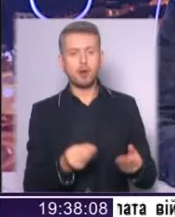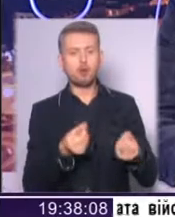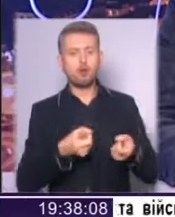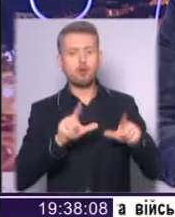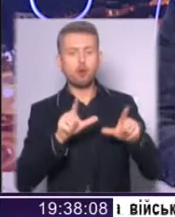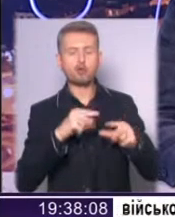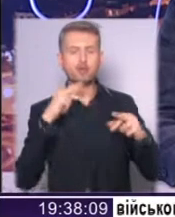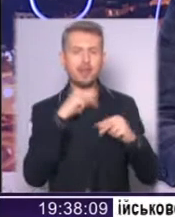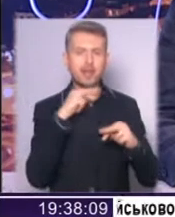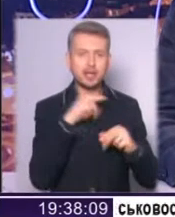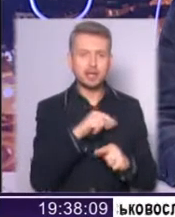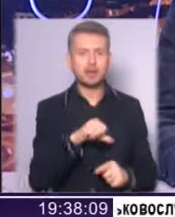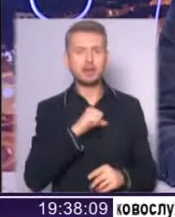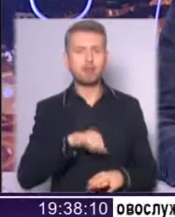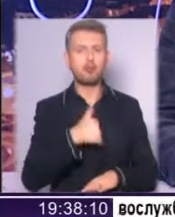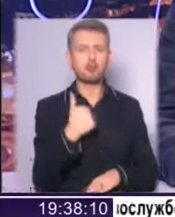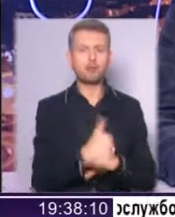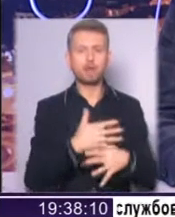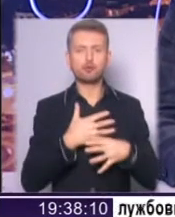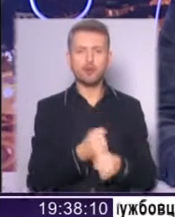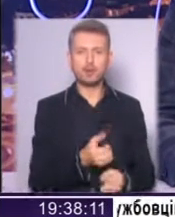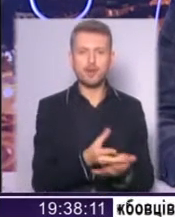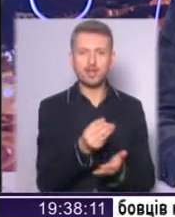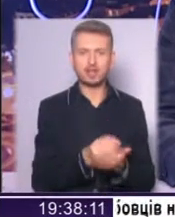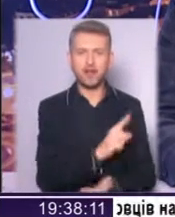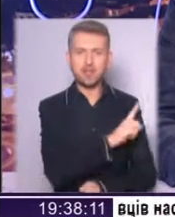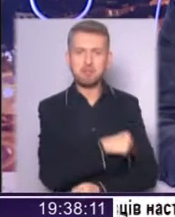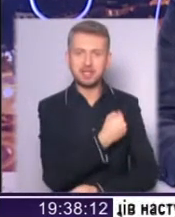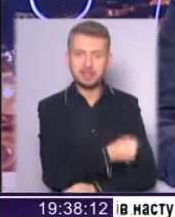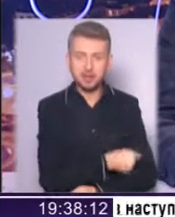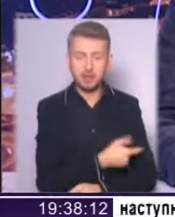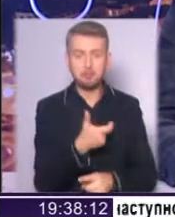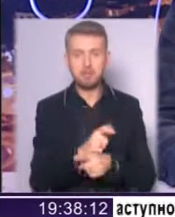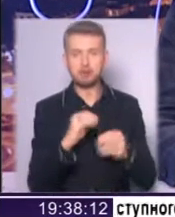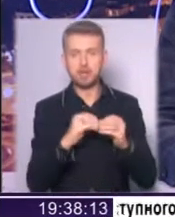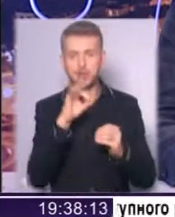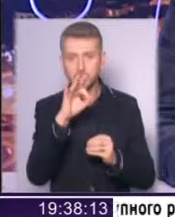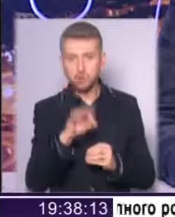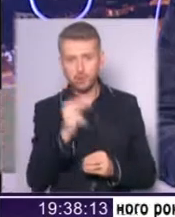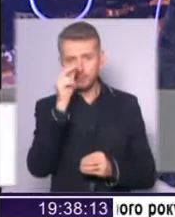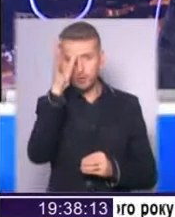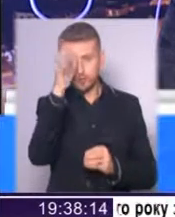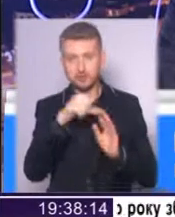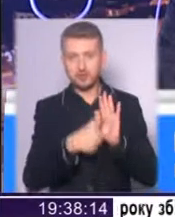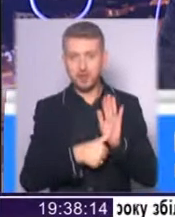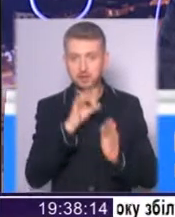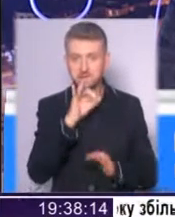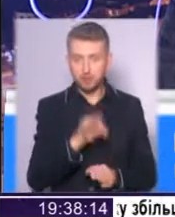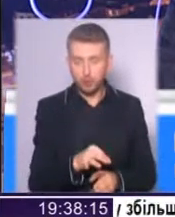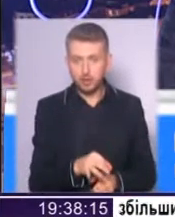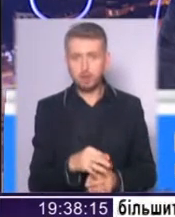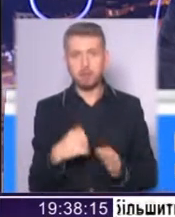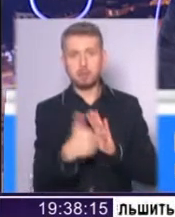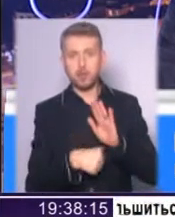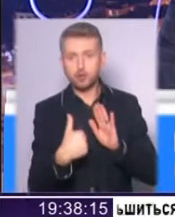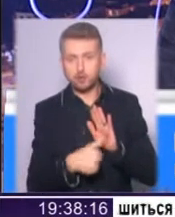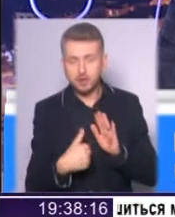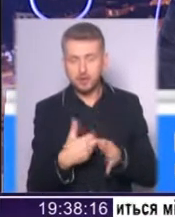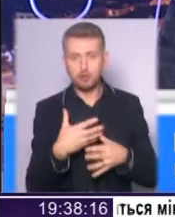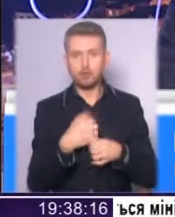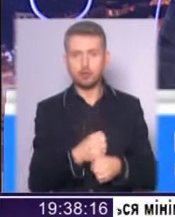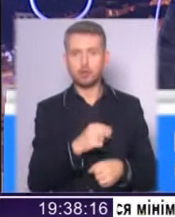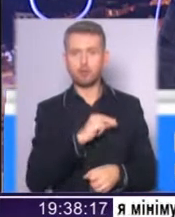давайте от, тим більше в такий святий день, давайте не розкидатися добре, такими я словами. Я просто скажу, наприклад, ну, знаєте, це слова вічаю людей, але сьогодні